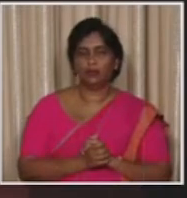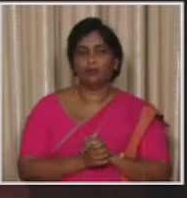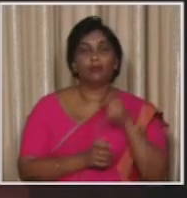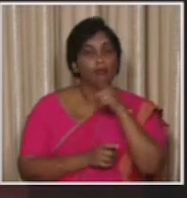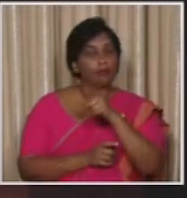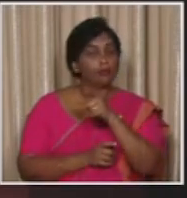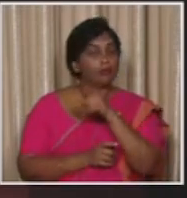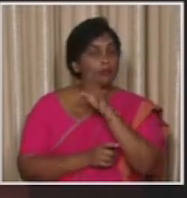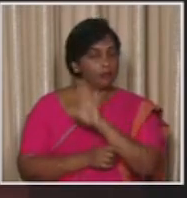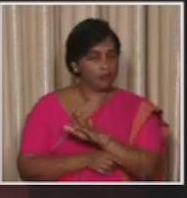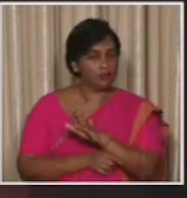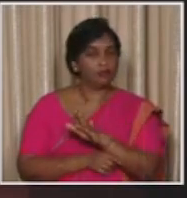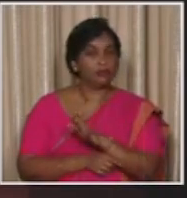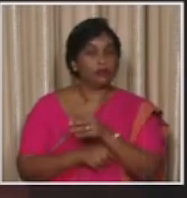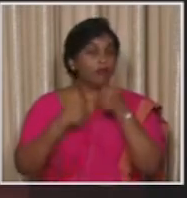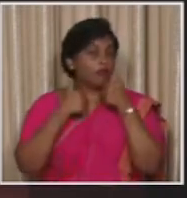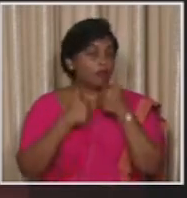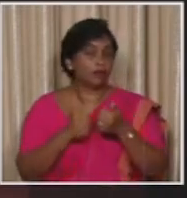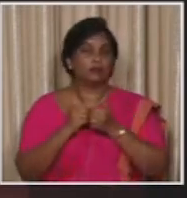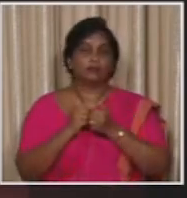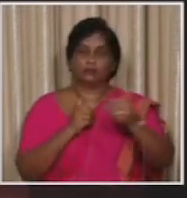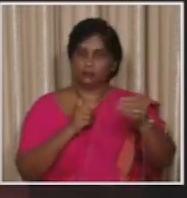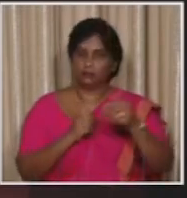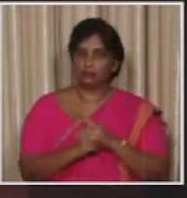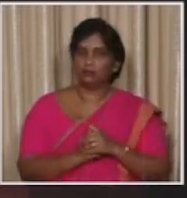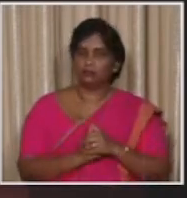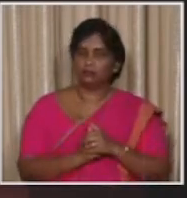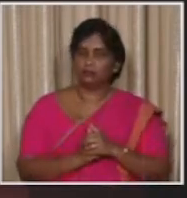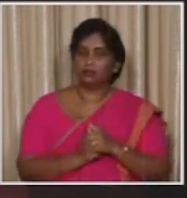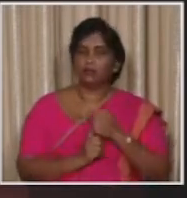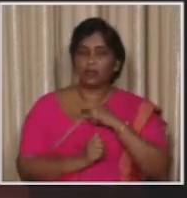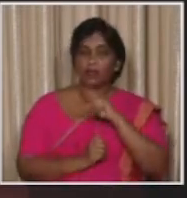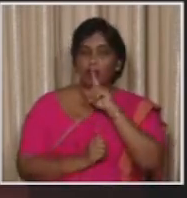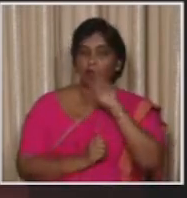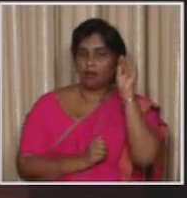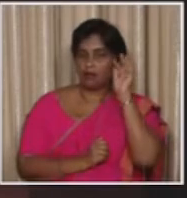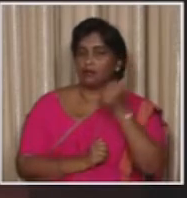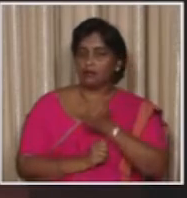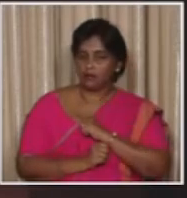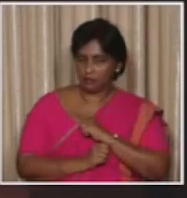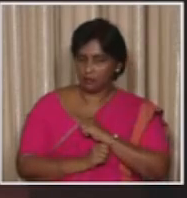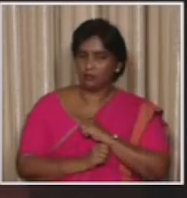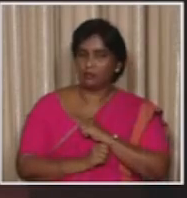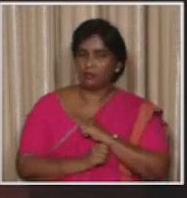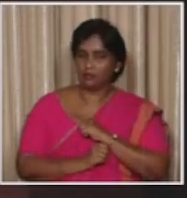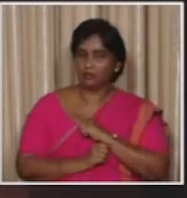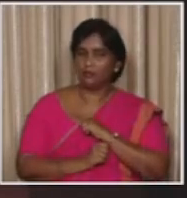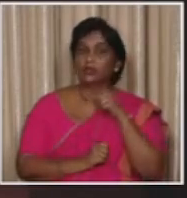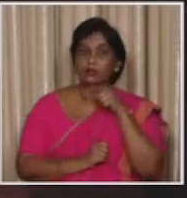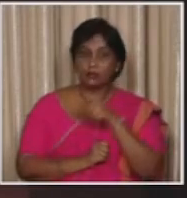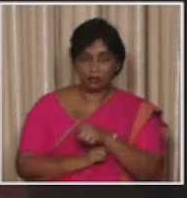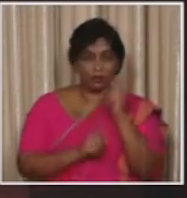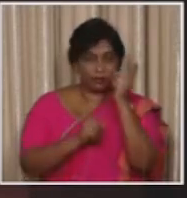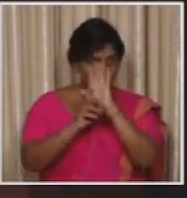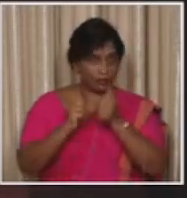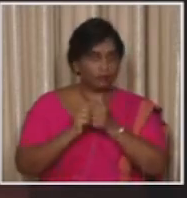මේකළු හරි මග. මං අහන්න කැමති මේක දෙකම